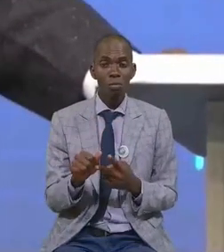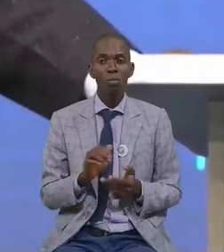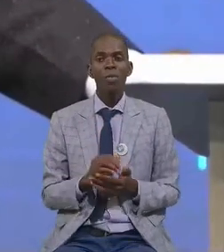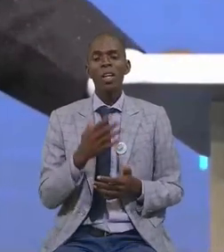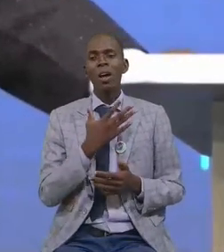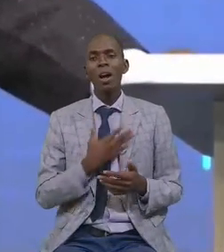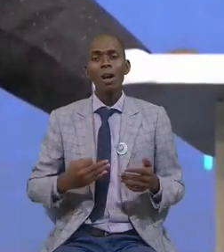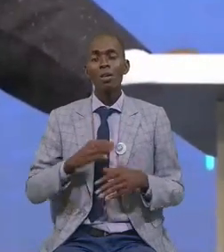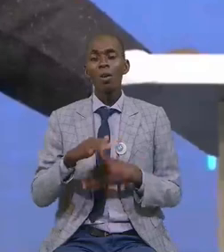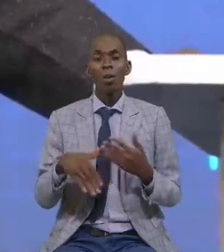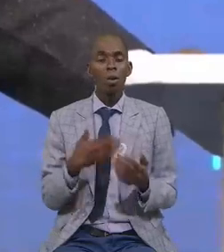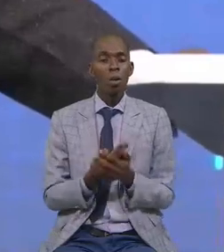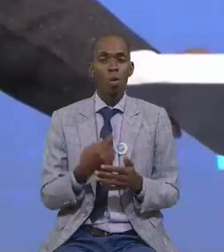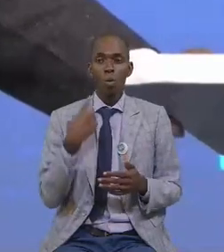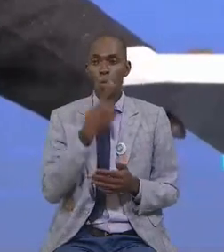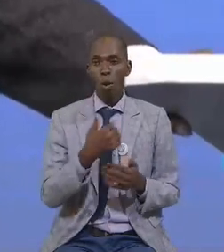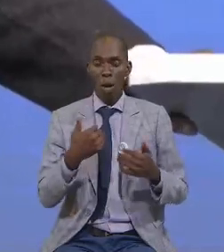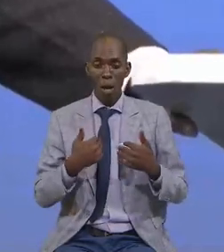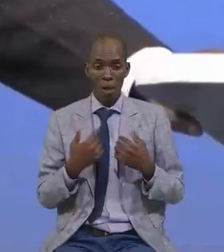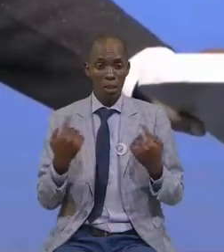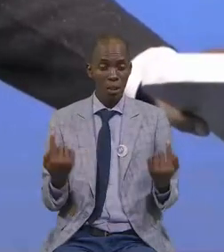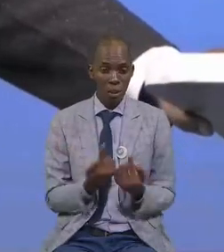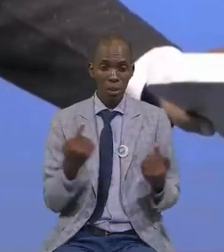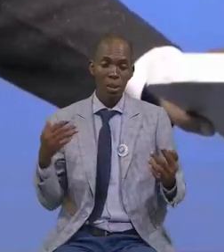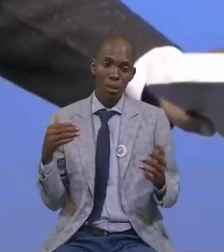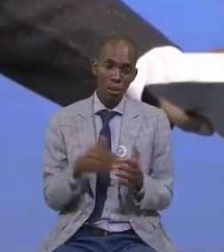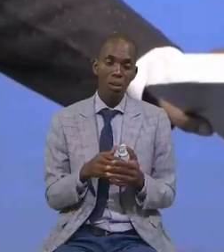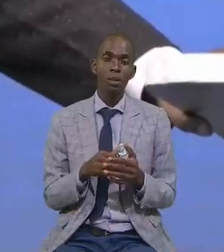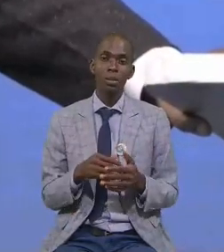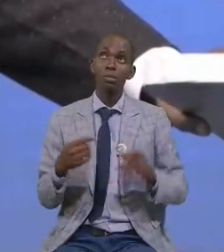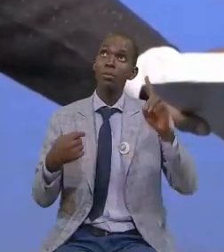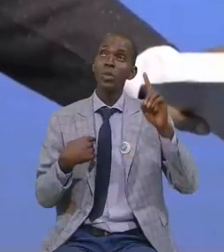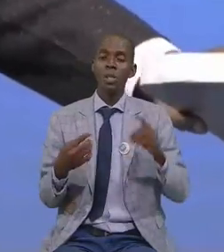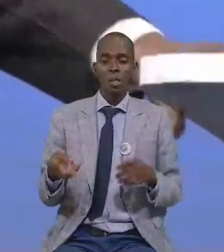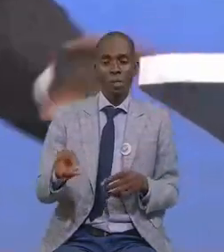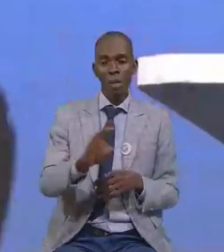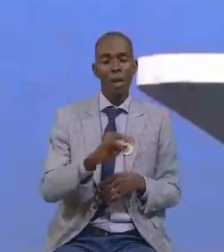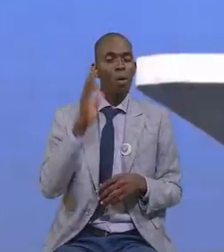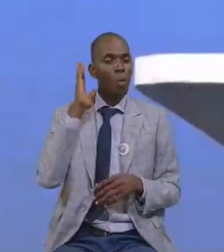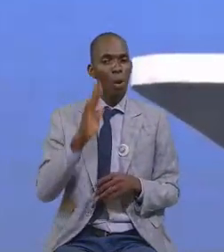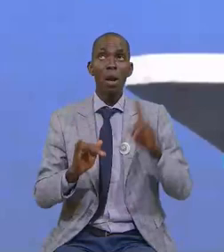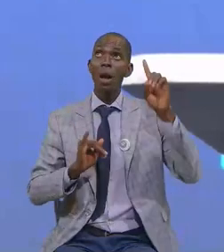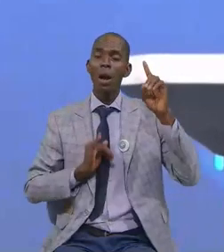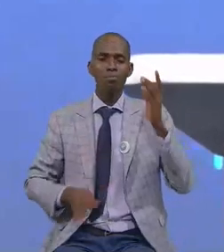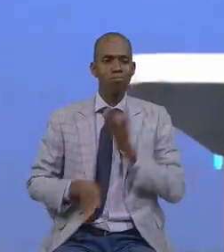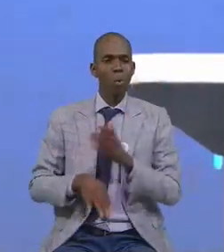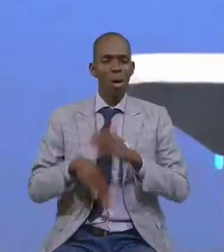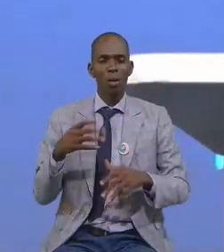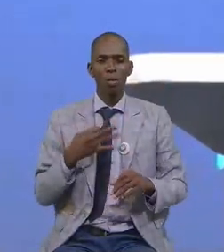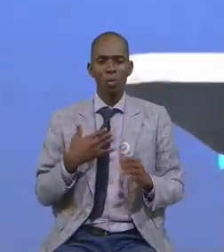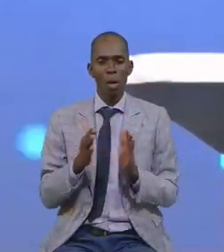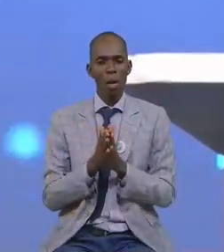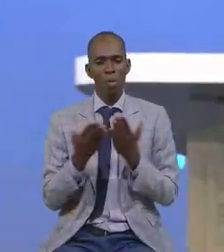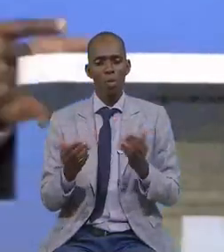Et ceux qui ont péché contre moi, je les effacerai de mon livre que j'ai